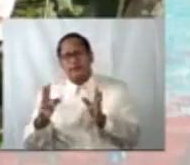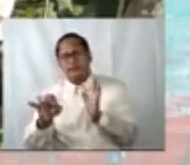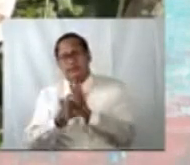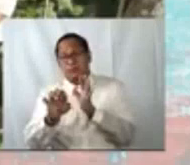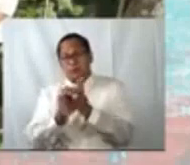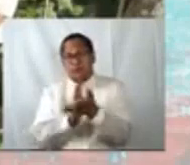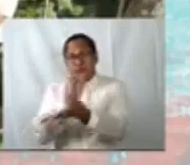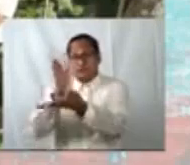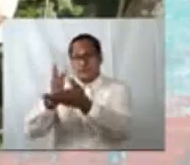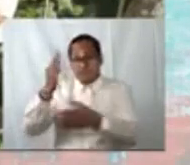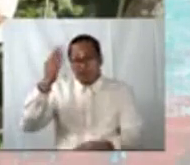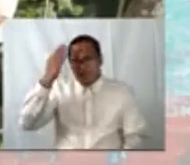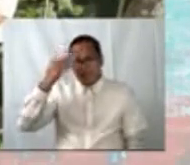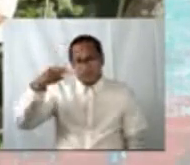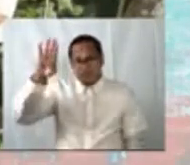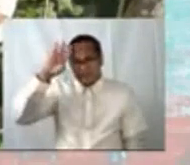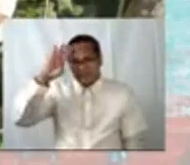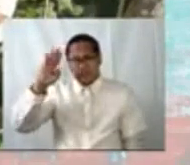si Bonifacio,